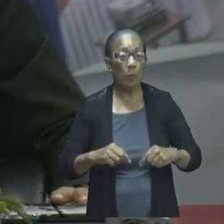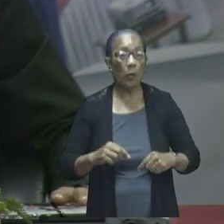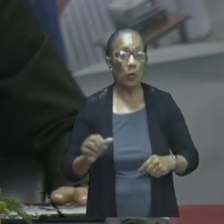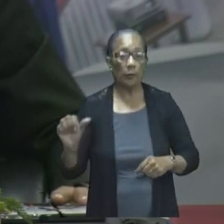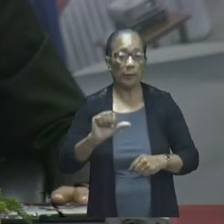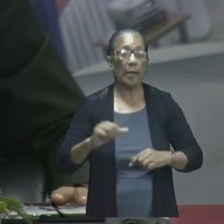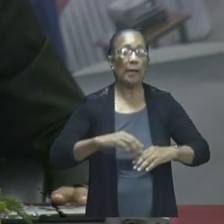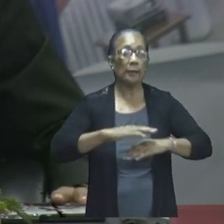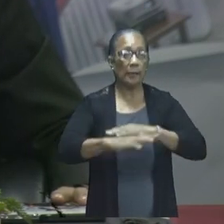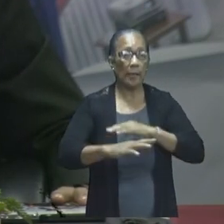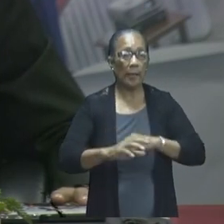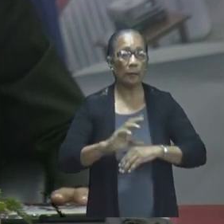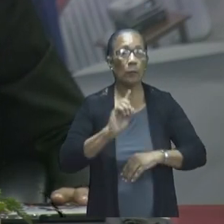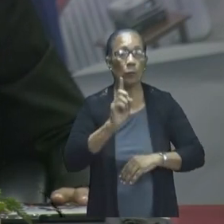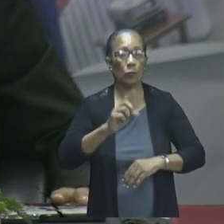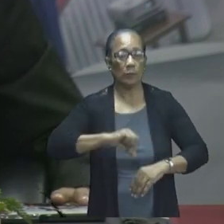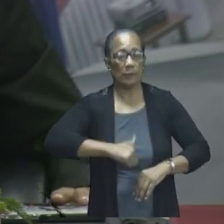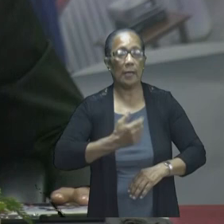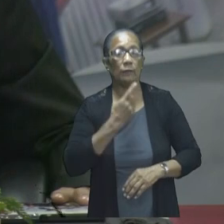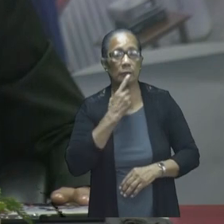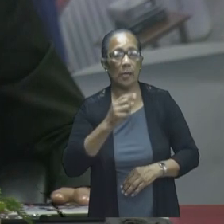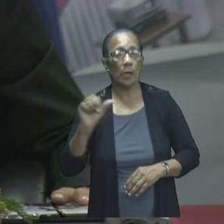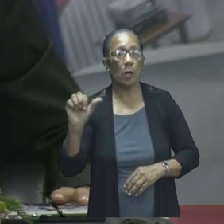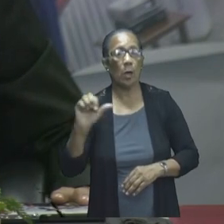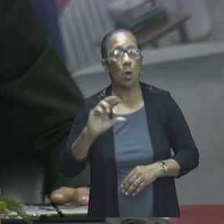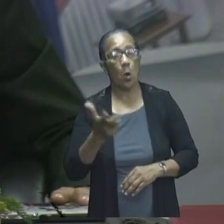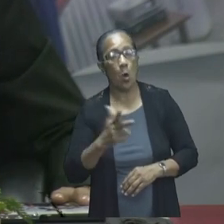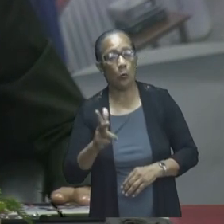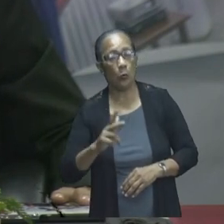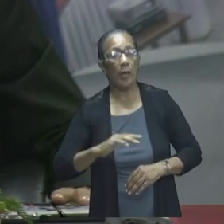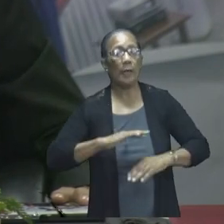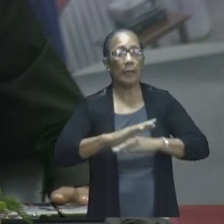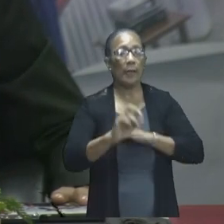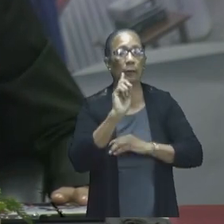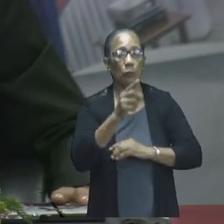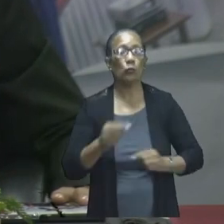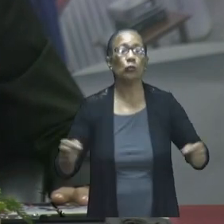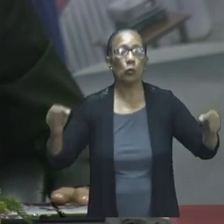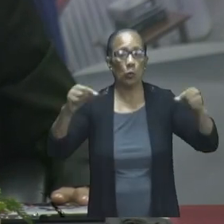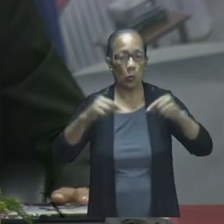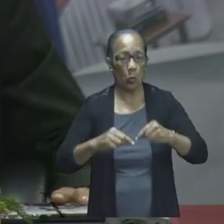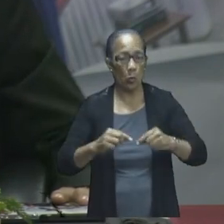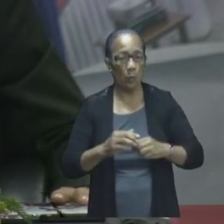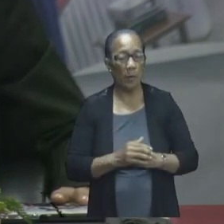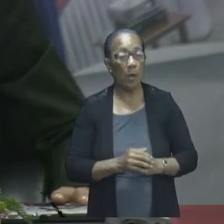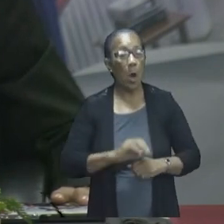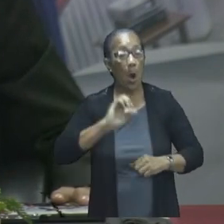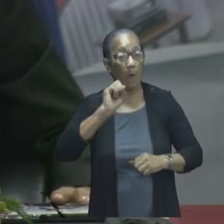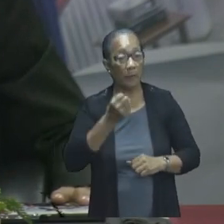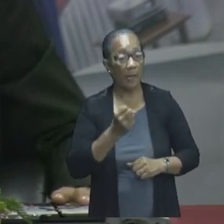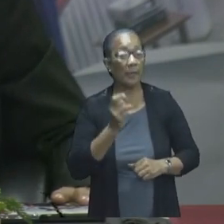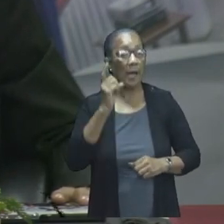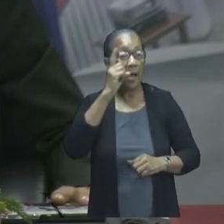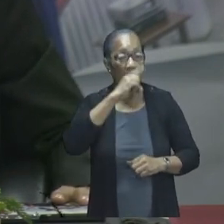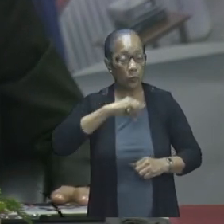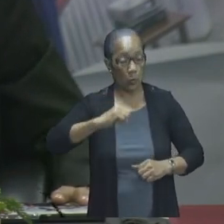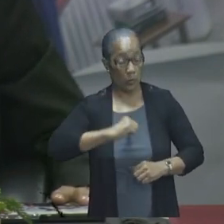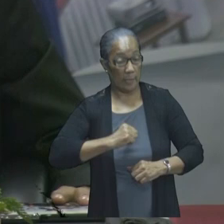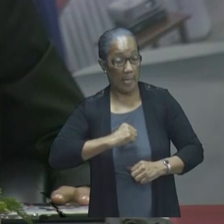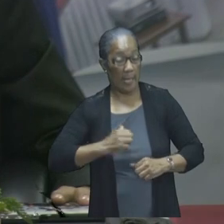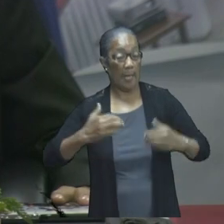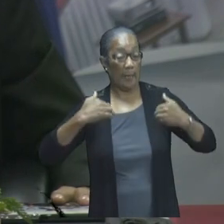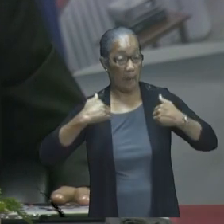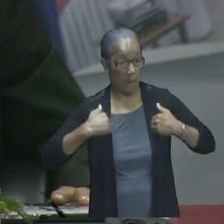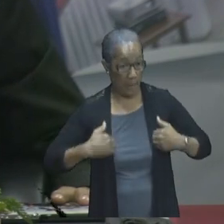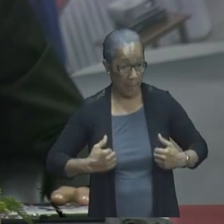brengen zodat we ook daar het traject kunnen inzetten van ontwikkelen van een beleid dat als die mensen hier gaan aantrekken dat ze goed geschudde zijn en